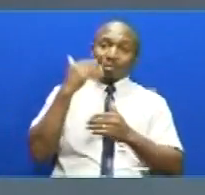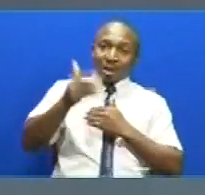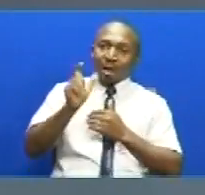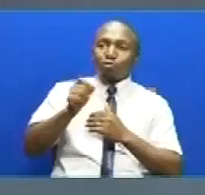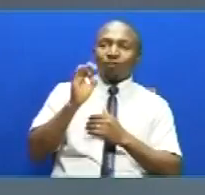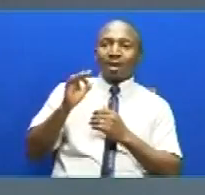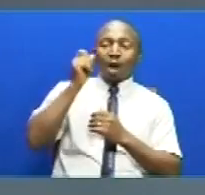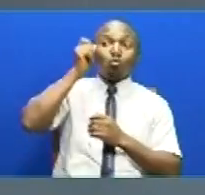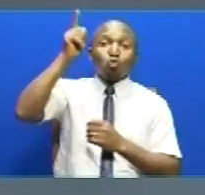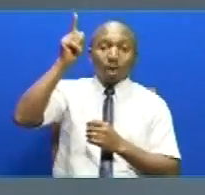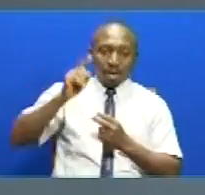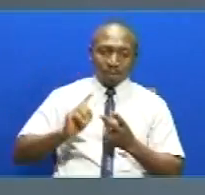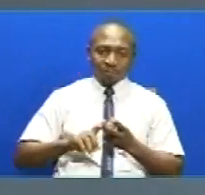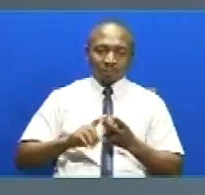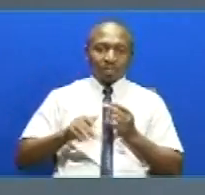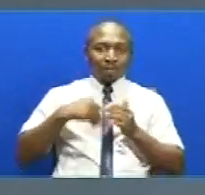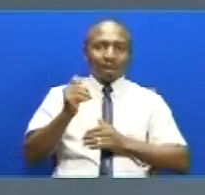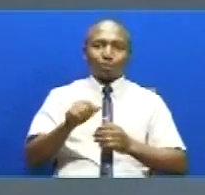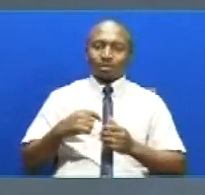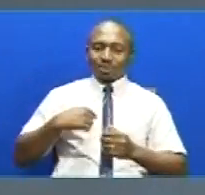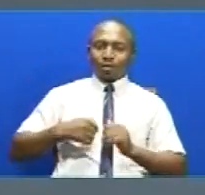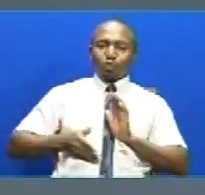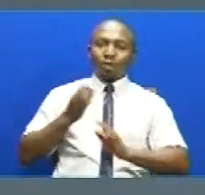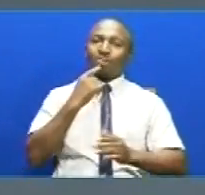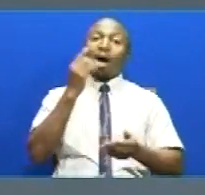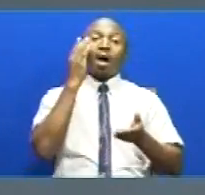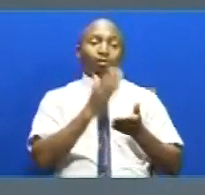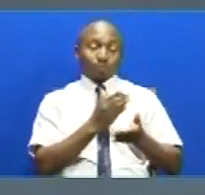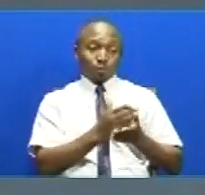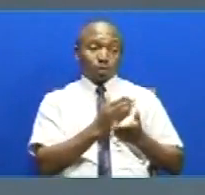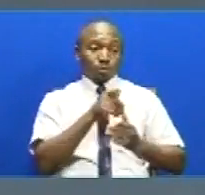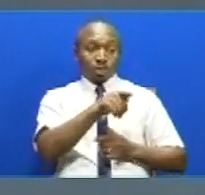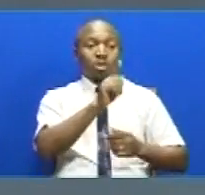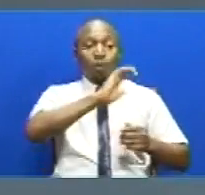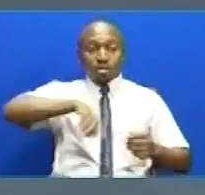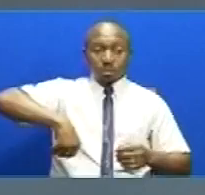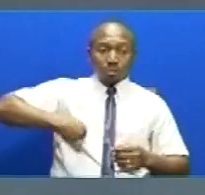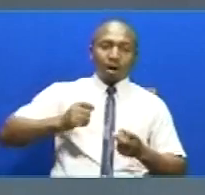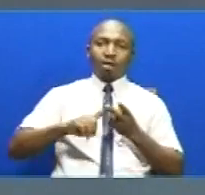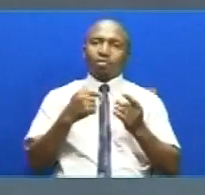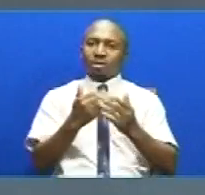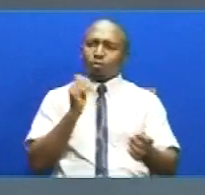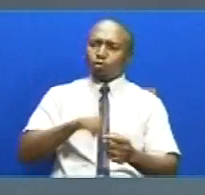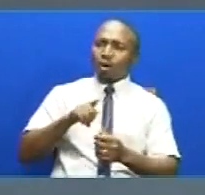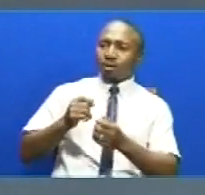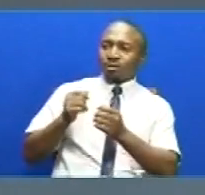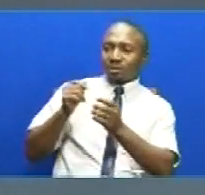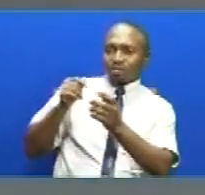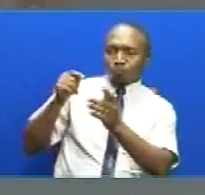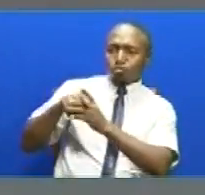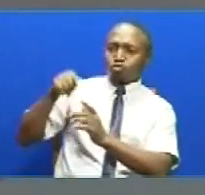agundue, alafu ndio turudi sisi kuhalalisha kwamba kweli paliibiwa kwa sababu kulikuwa na tundu